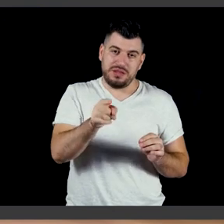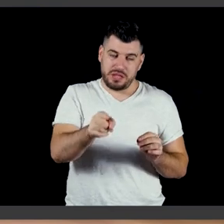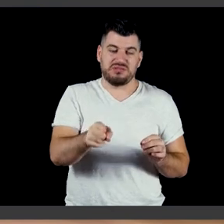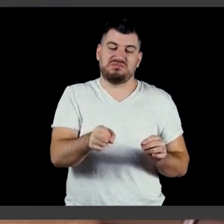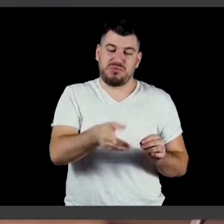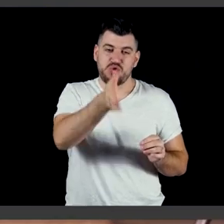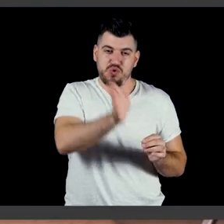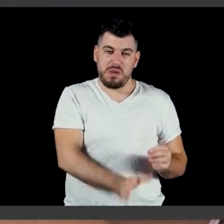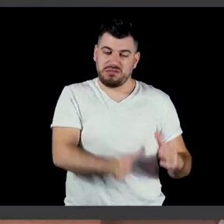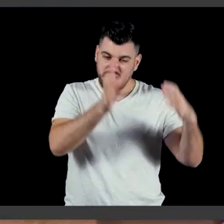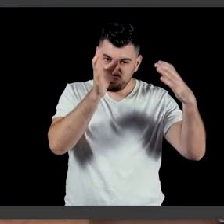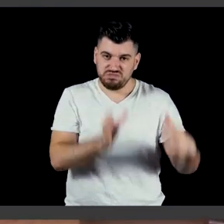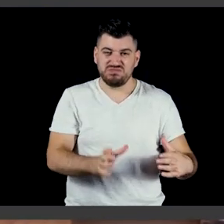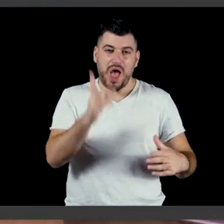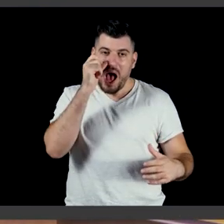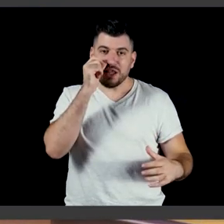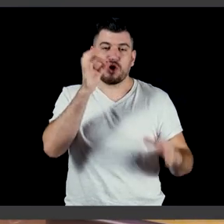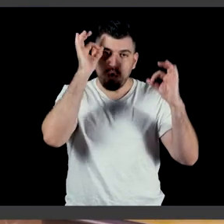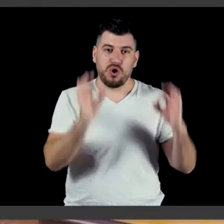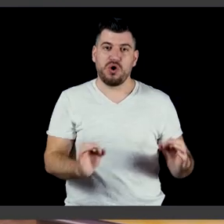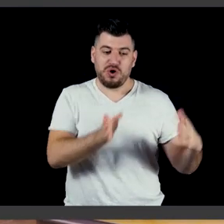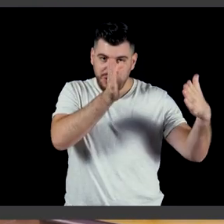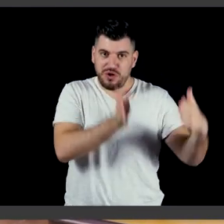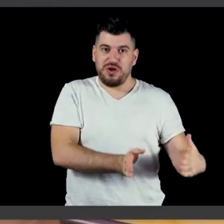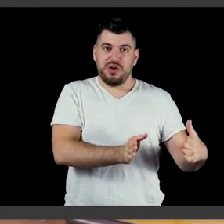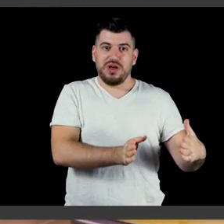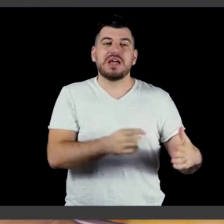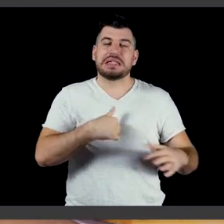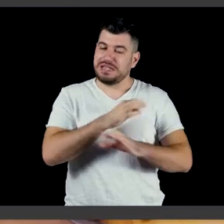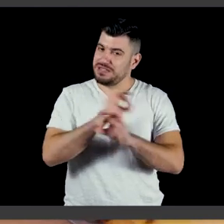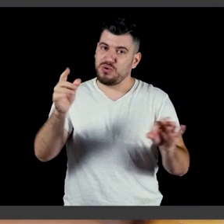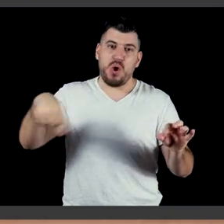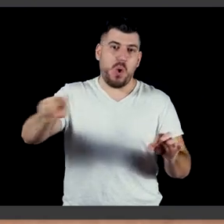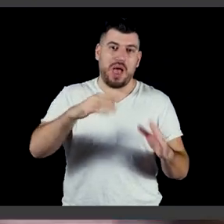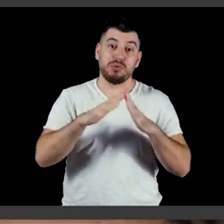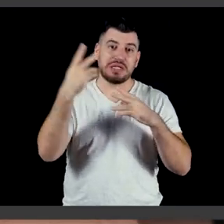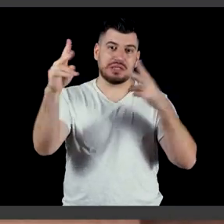καταλαβαίνετε, από αυτά τα ωραία, τα μεγάλα, τα αντρικά. Και σε ποιον δεν τρέχουν τα σάλια.